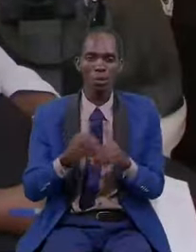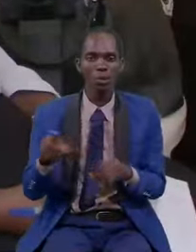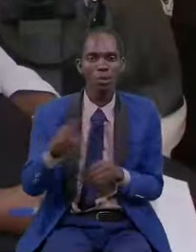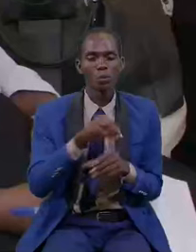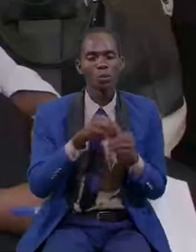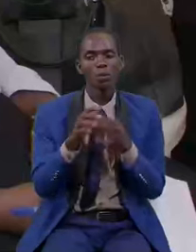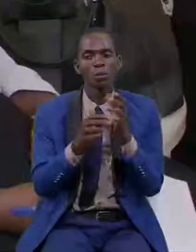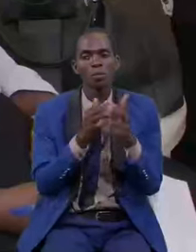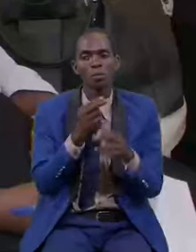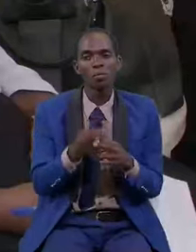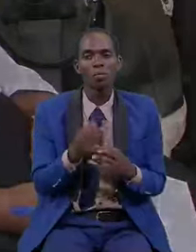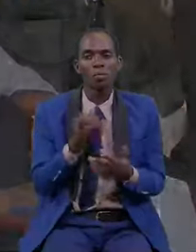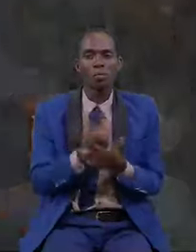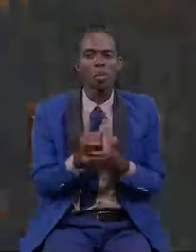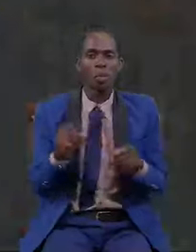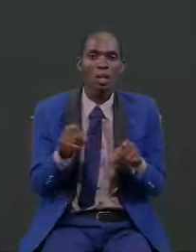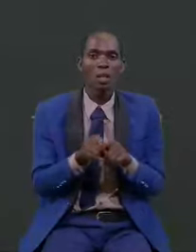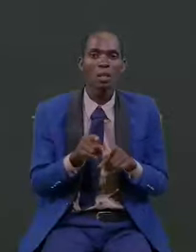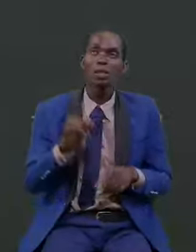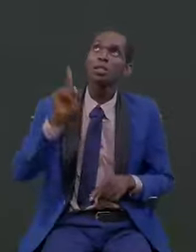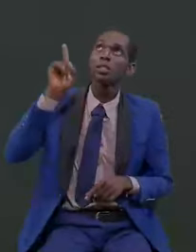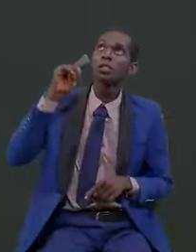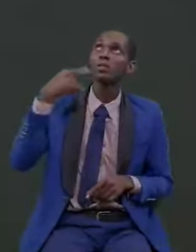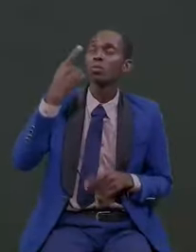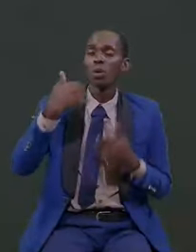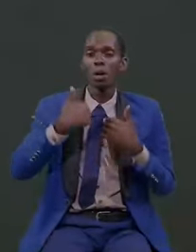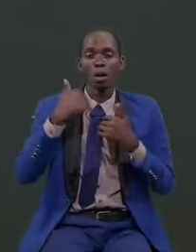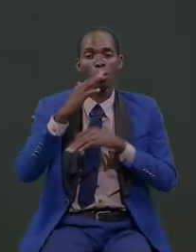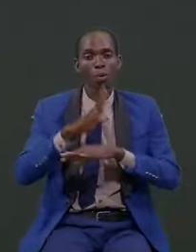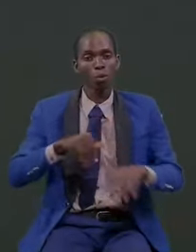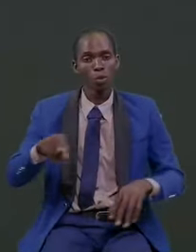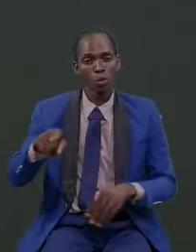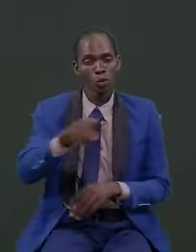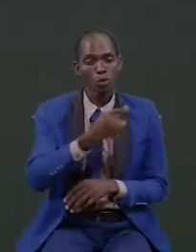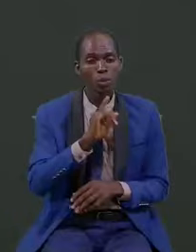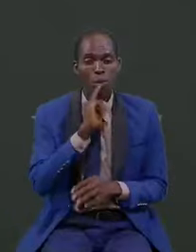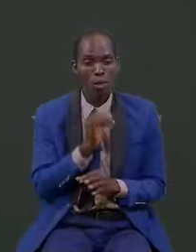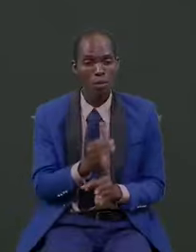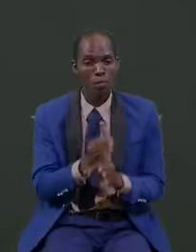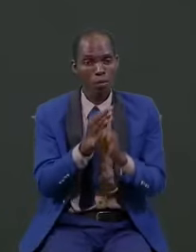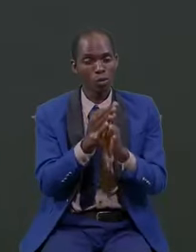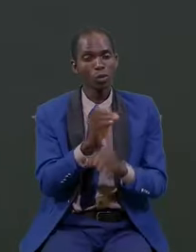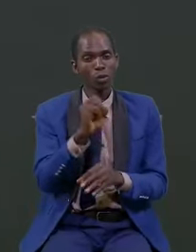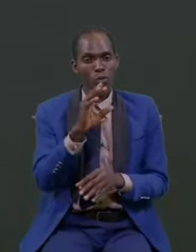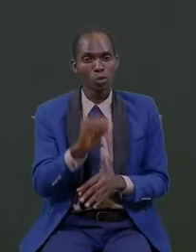lui, que celui qui vous a appelé est fidèle, qu'il vous rende